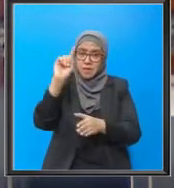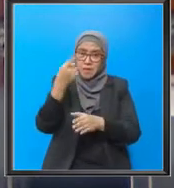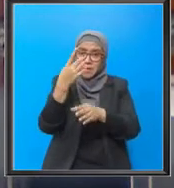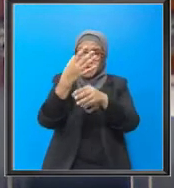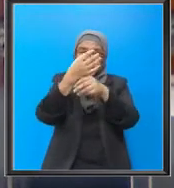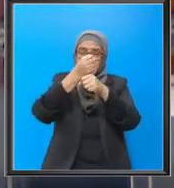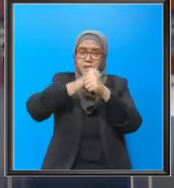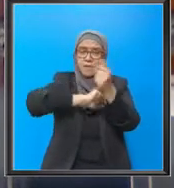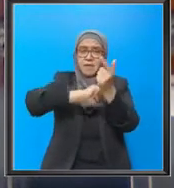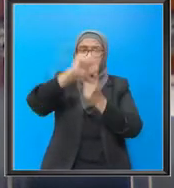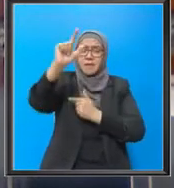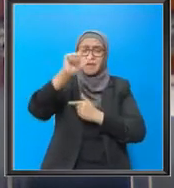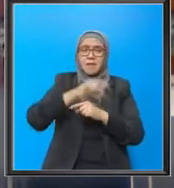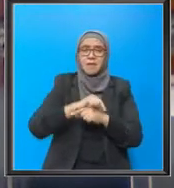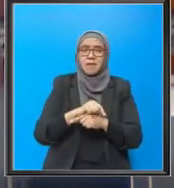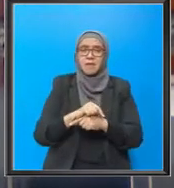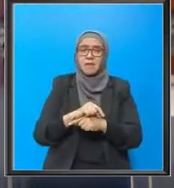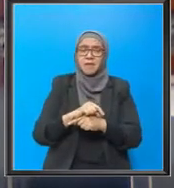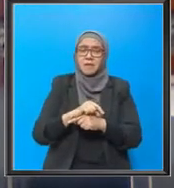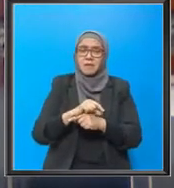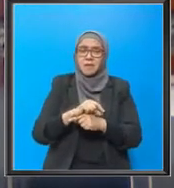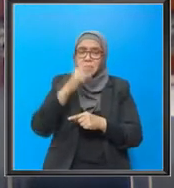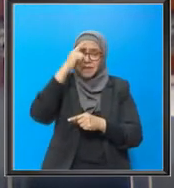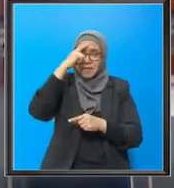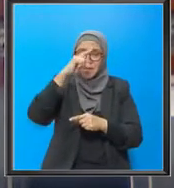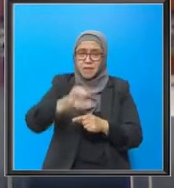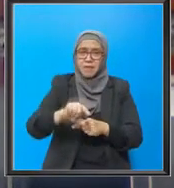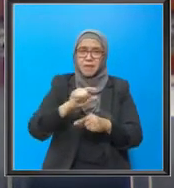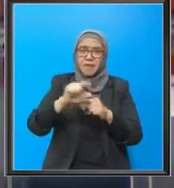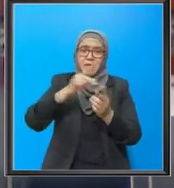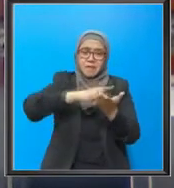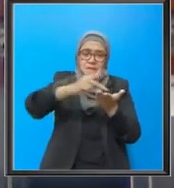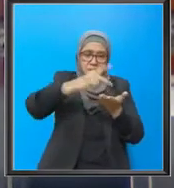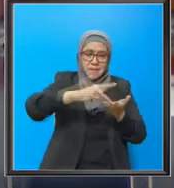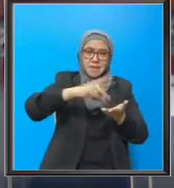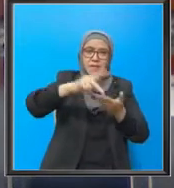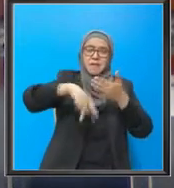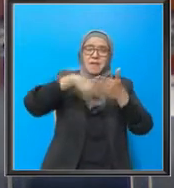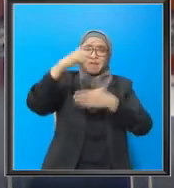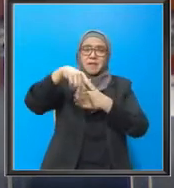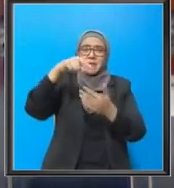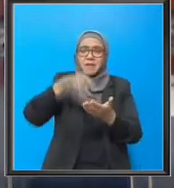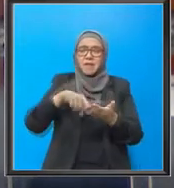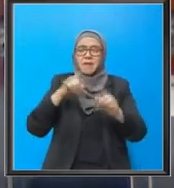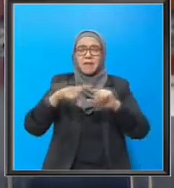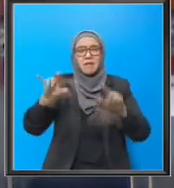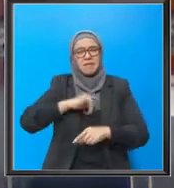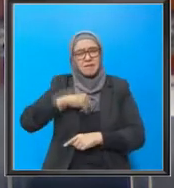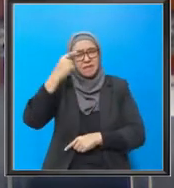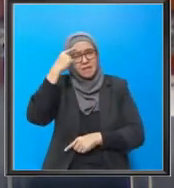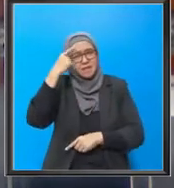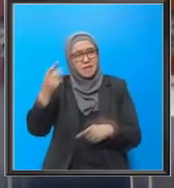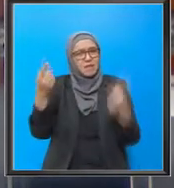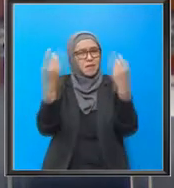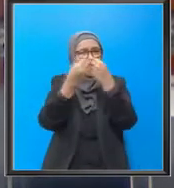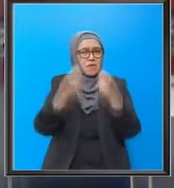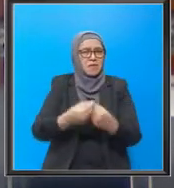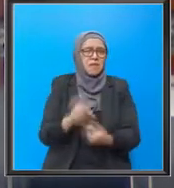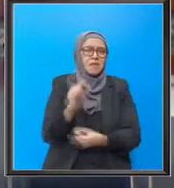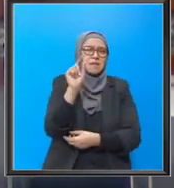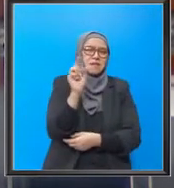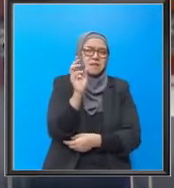mendapat kelulusan Grand pembiayaan this di program ini pada hemat saya angka ini masih terlalu kecil berbanding dengan golongan muda